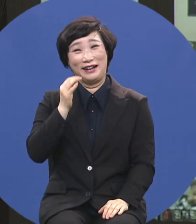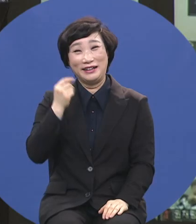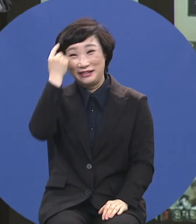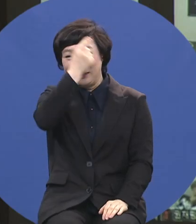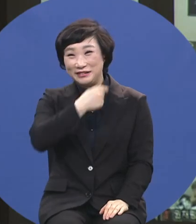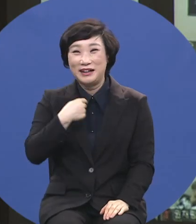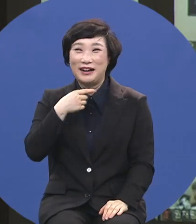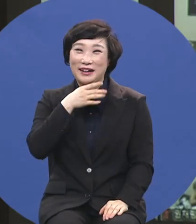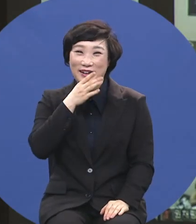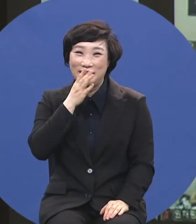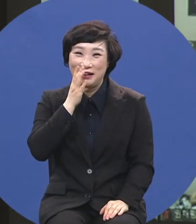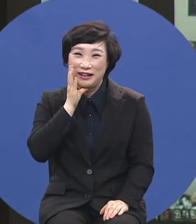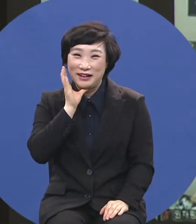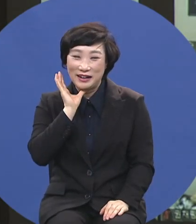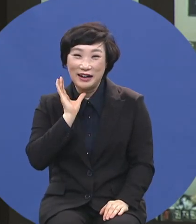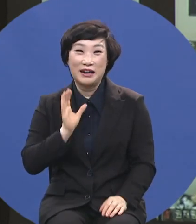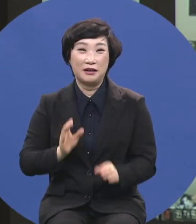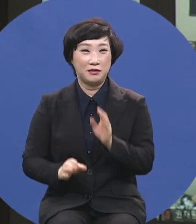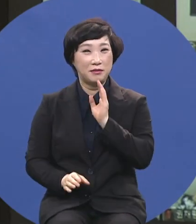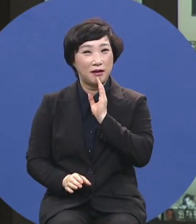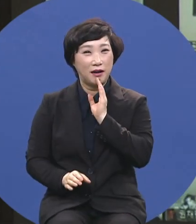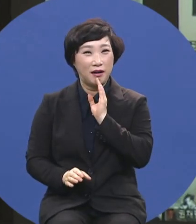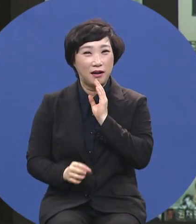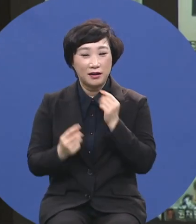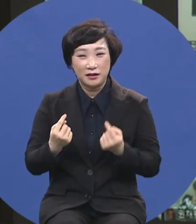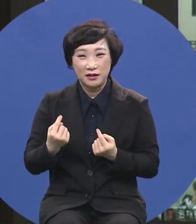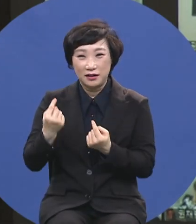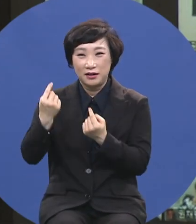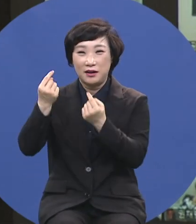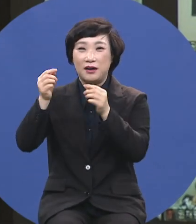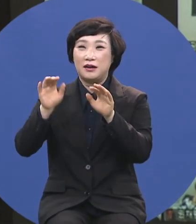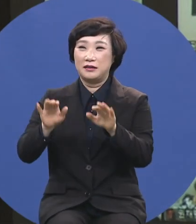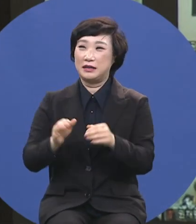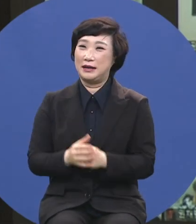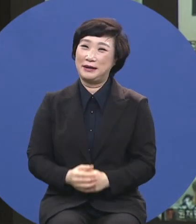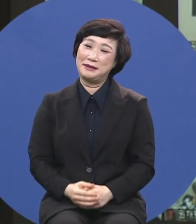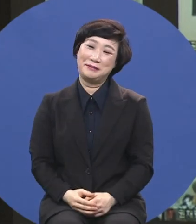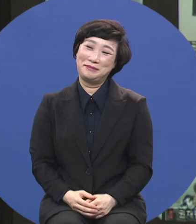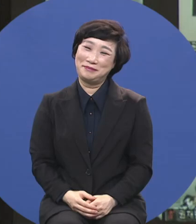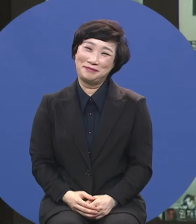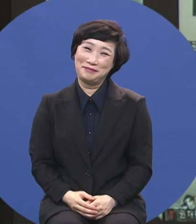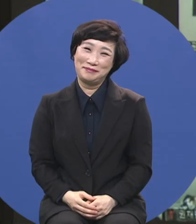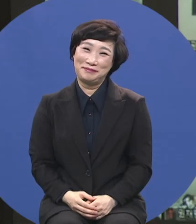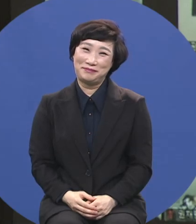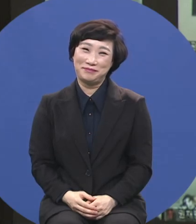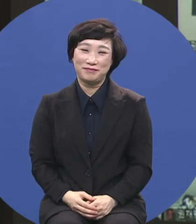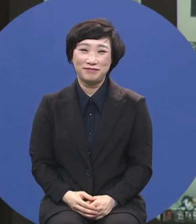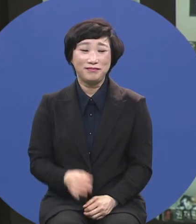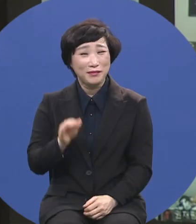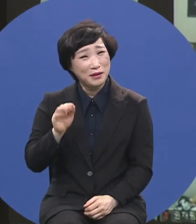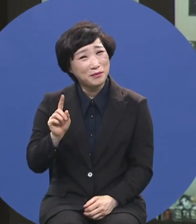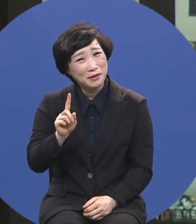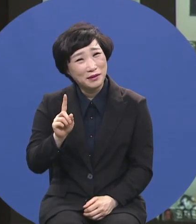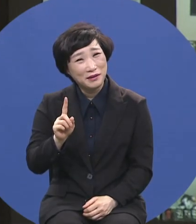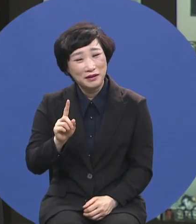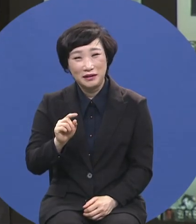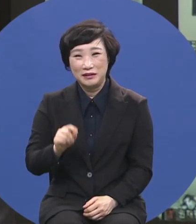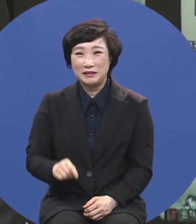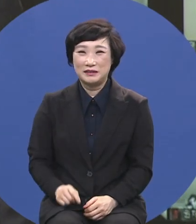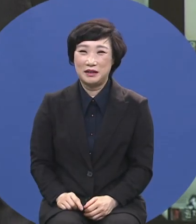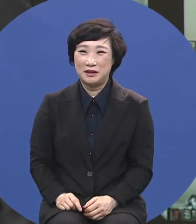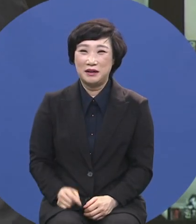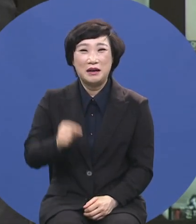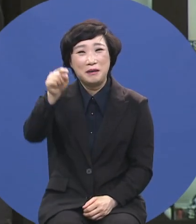피부가 노쇠해가면서 나이가 들으면 아주 짐승 아주 그냥 뭔가 바깥에다